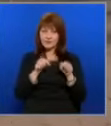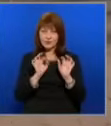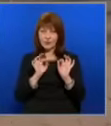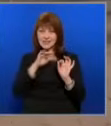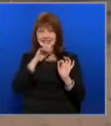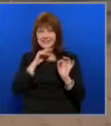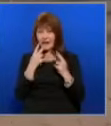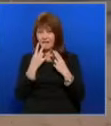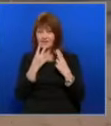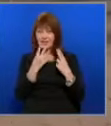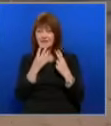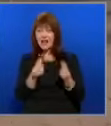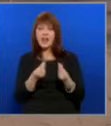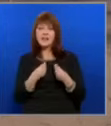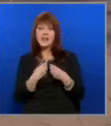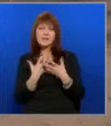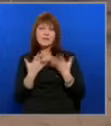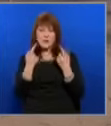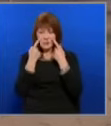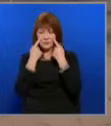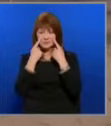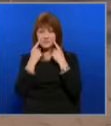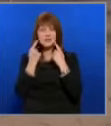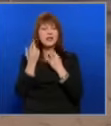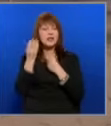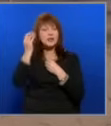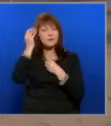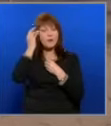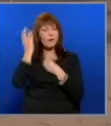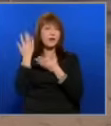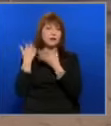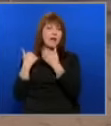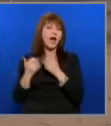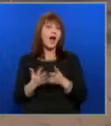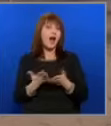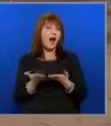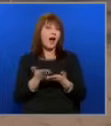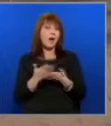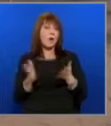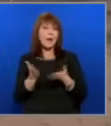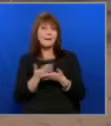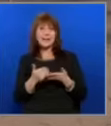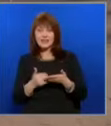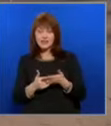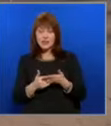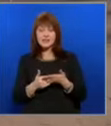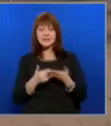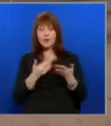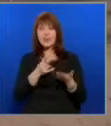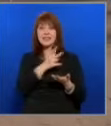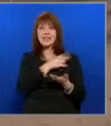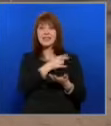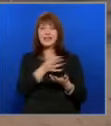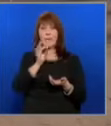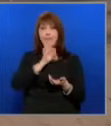вид донесе много носталгии и спомени от миналото. Макар че по-голямата част от великите европейски победи на ЦСКА са постигнати на